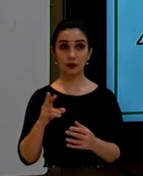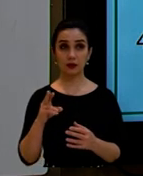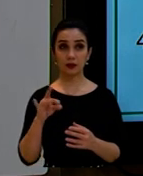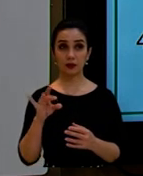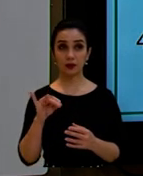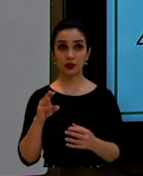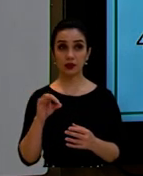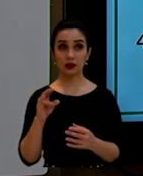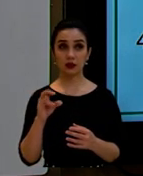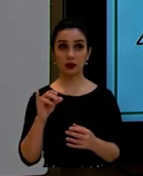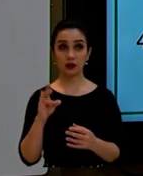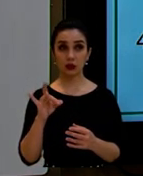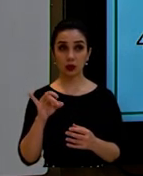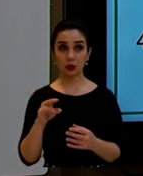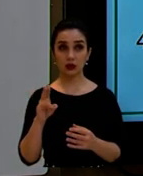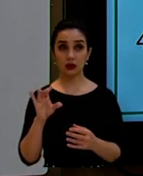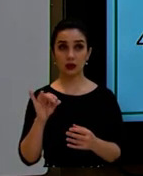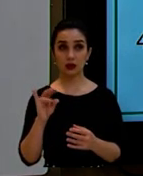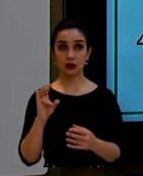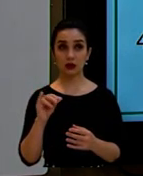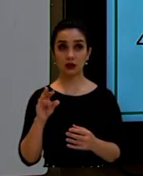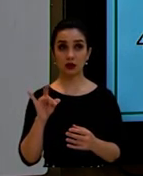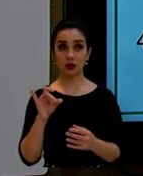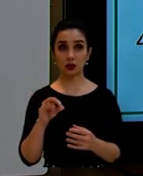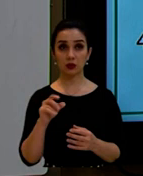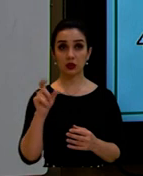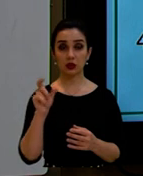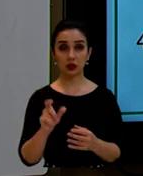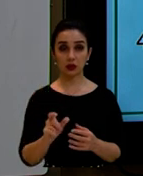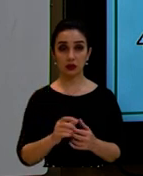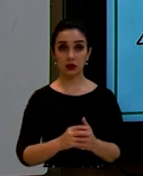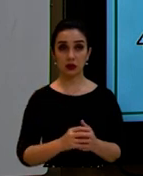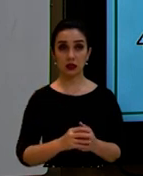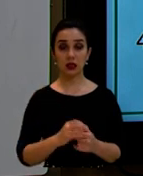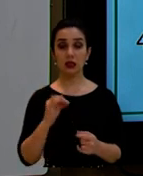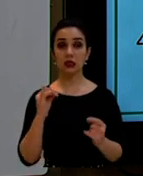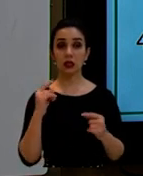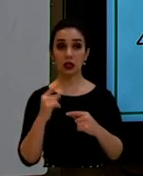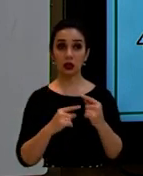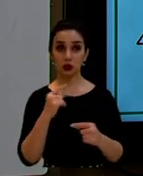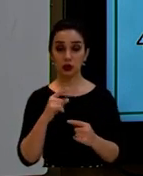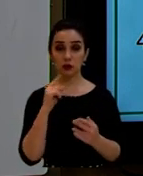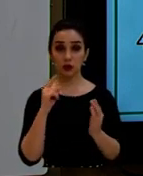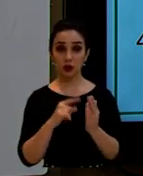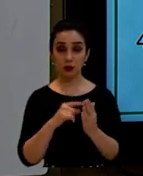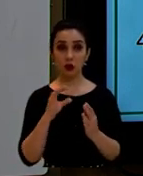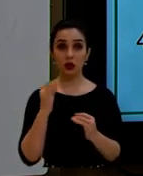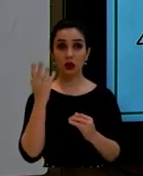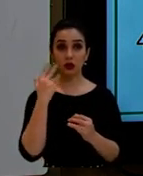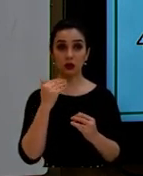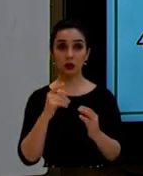питекантроп, синантроп, гельдербейский человек. Следующий вопрос. Когда